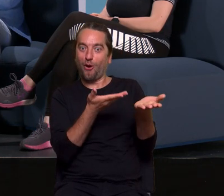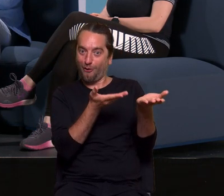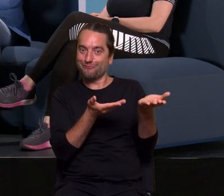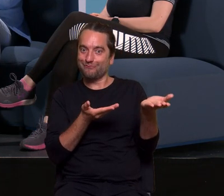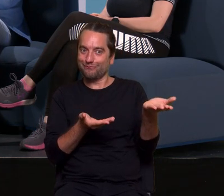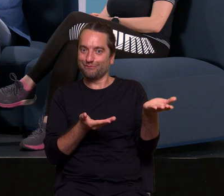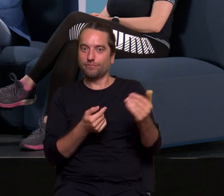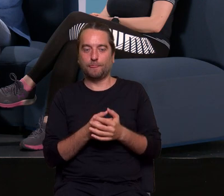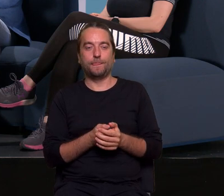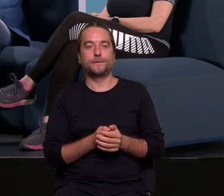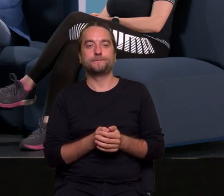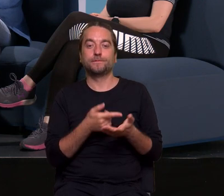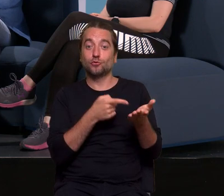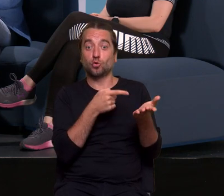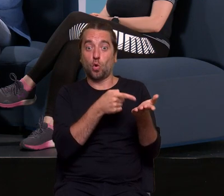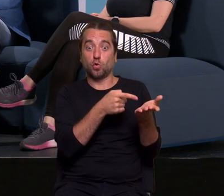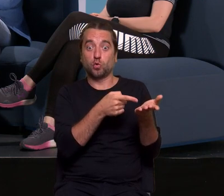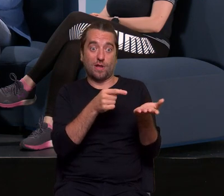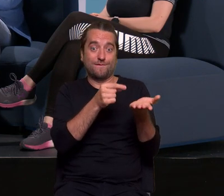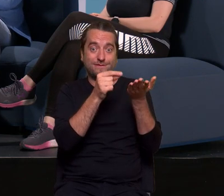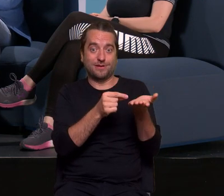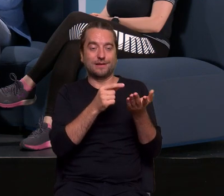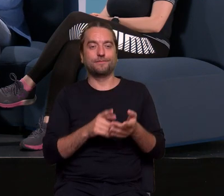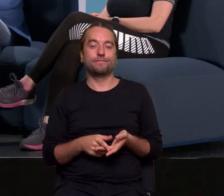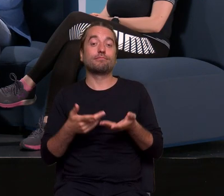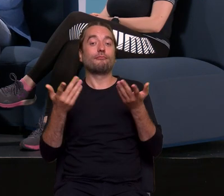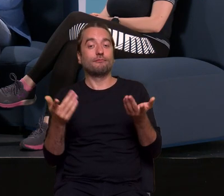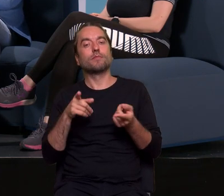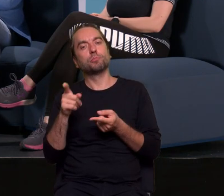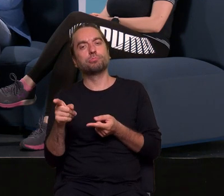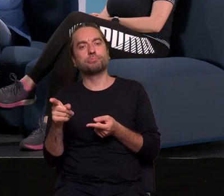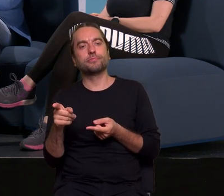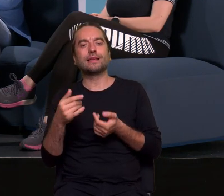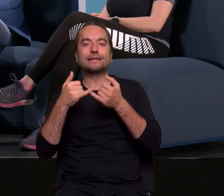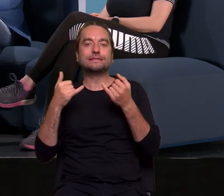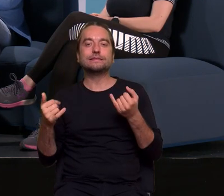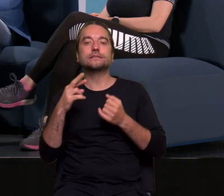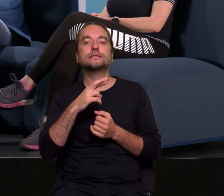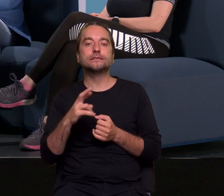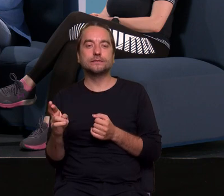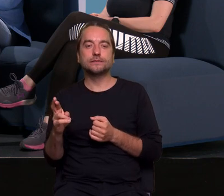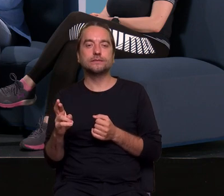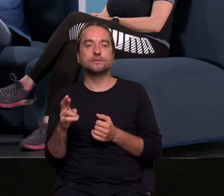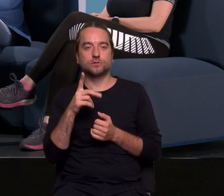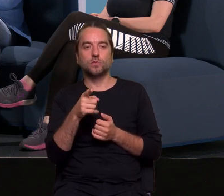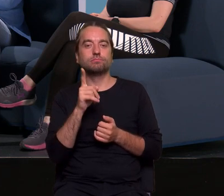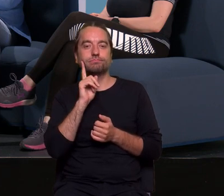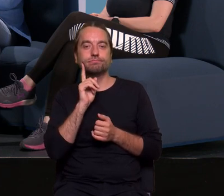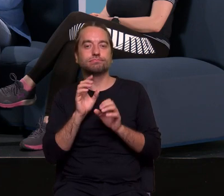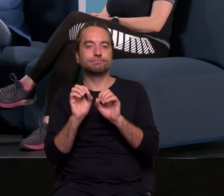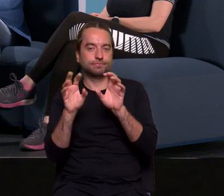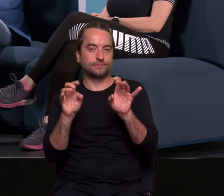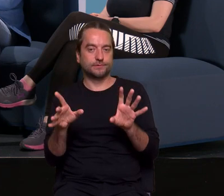właśnie jest tą filiżanką. A te przedmioty, o których pan